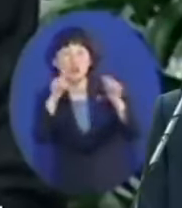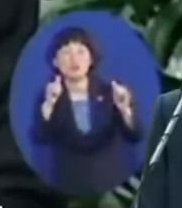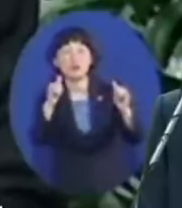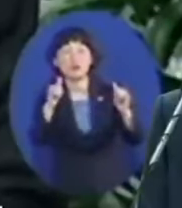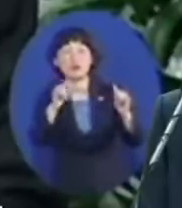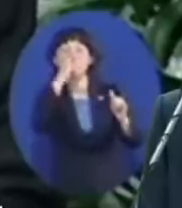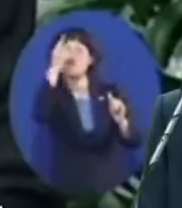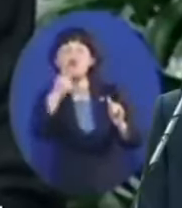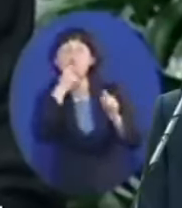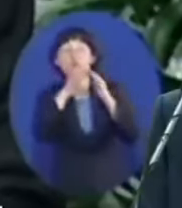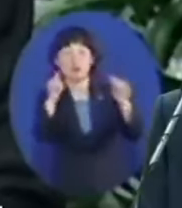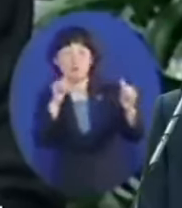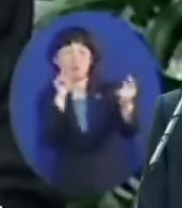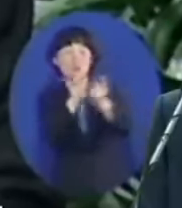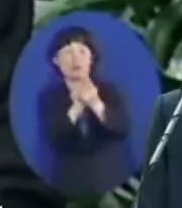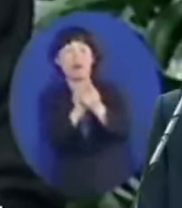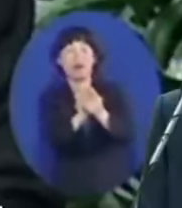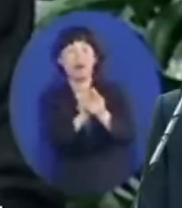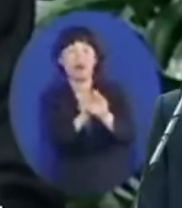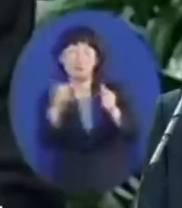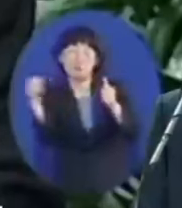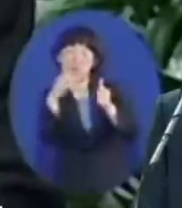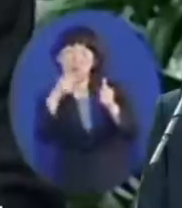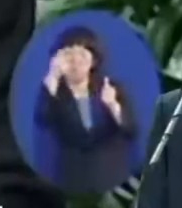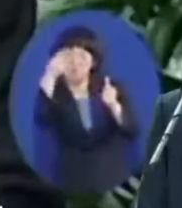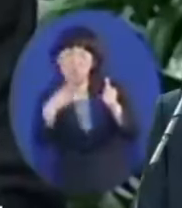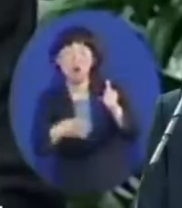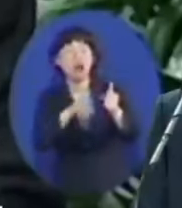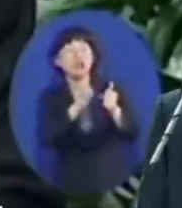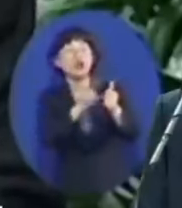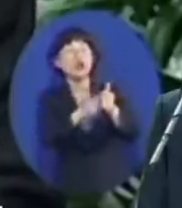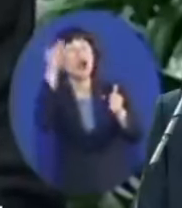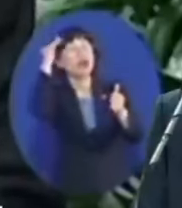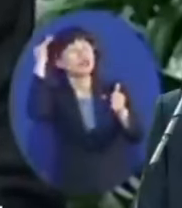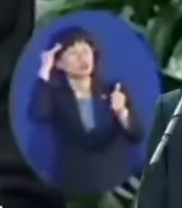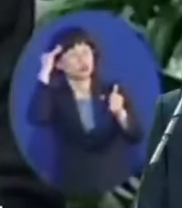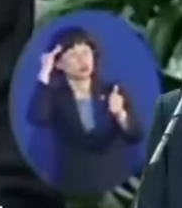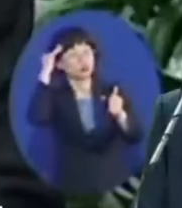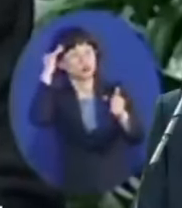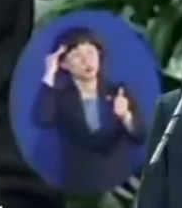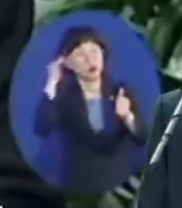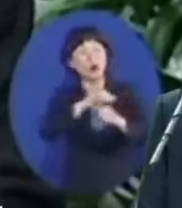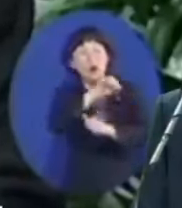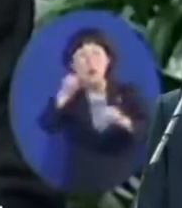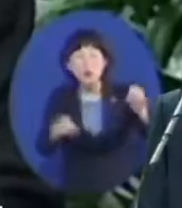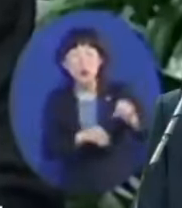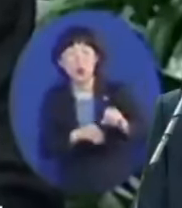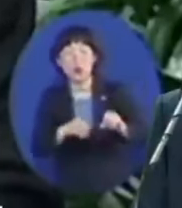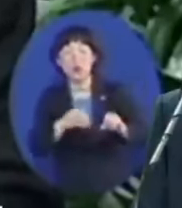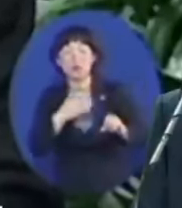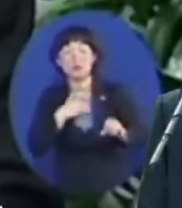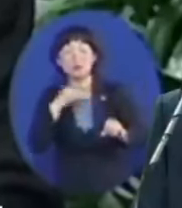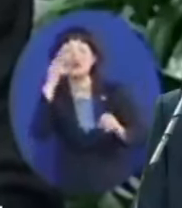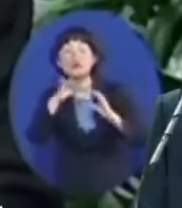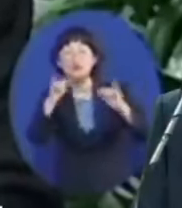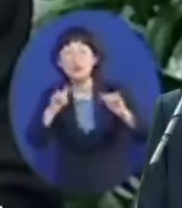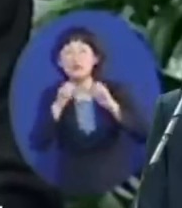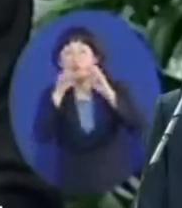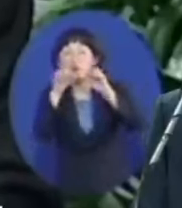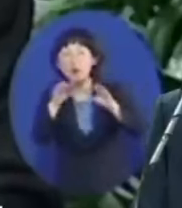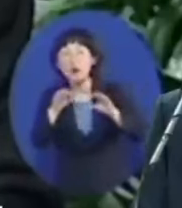구라파 사람이 저하고 만나서 여러 번 이런 말을 했습니다. 너 한국은 피선교국으로 선교사들이 와서 복음을 전한 나라인데 거기에서 뭘